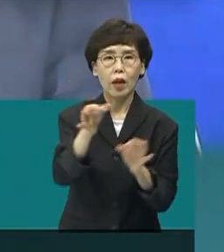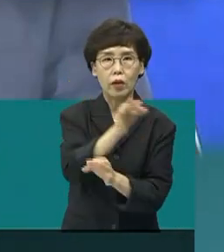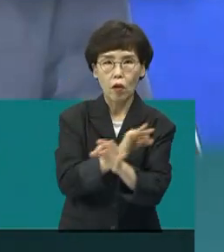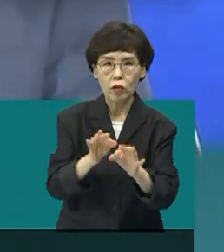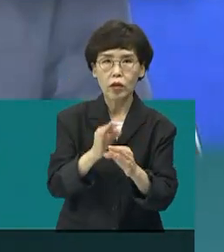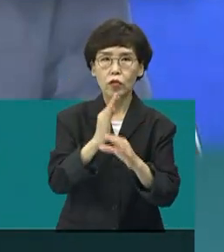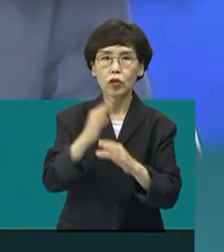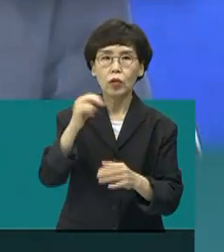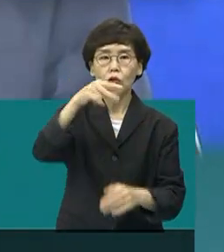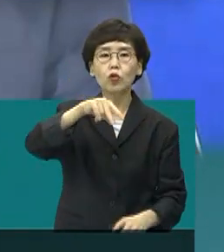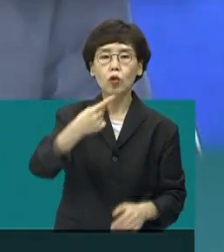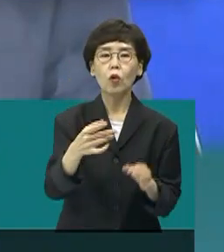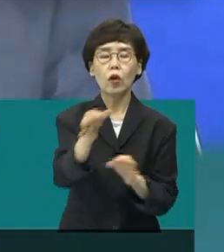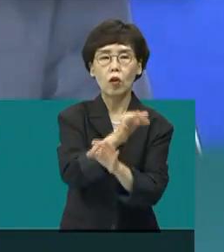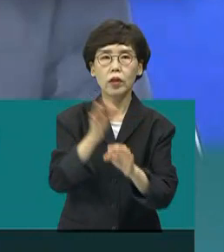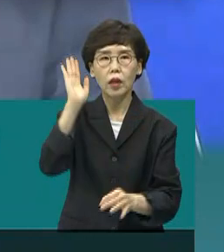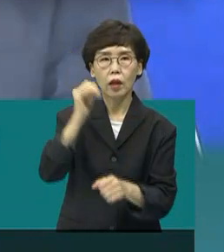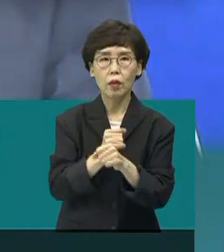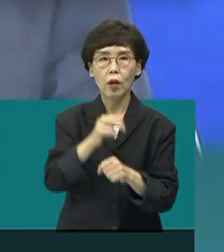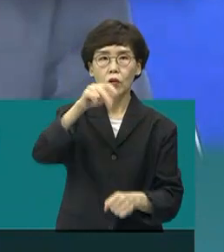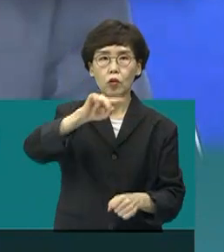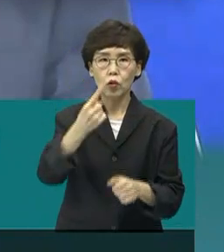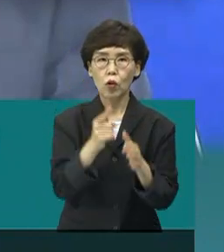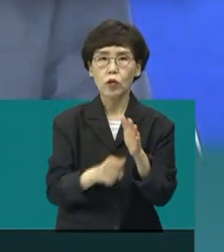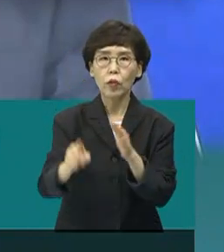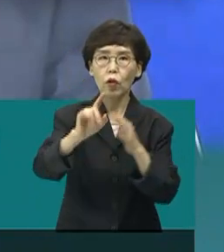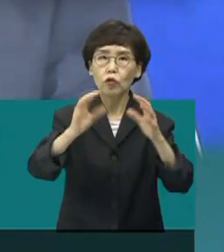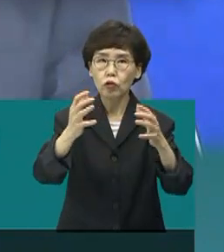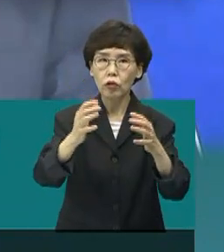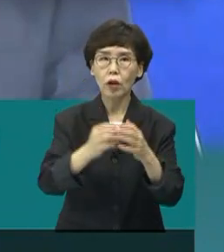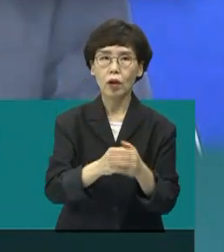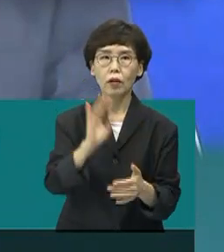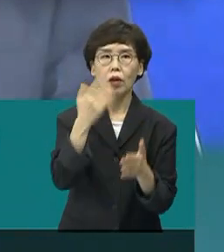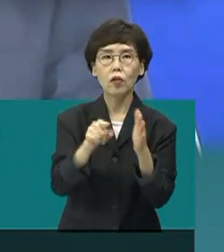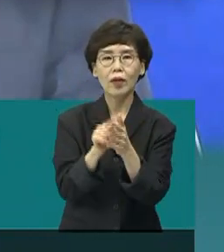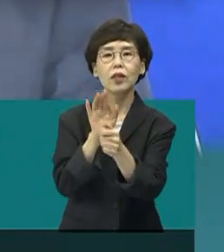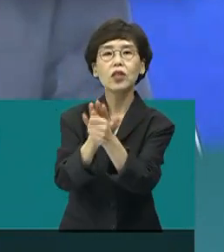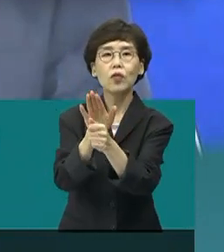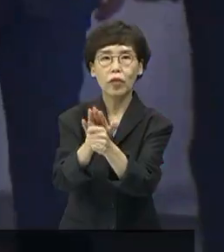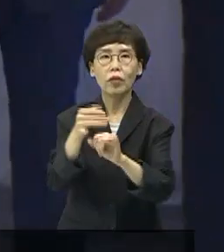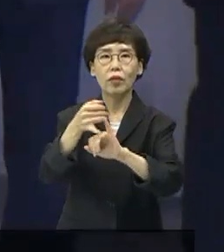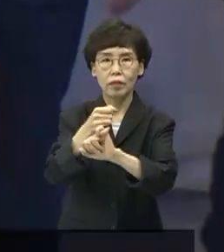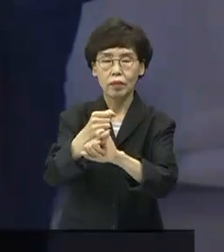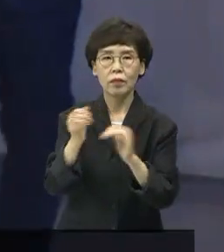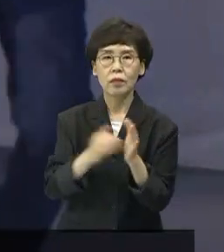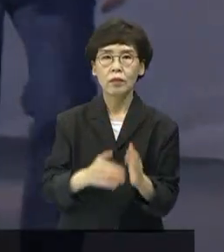꼽으면서 수소 선도국가를 향한 지원을 약속했습니다. 곤란 기자입니다.